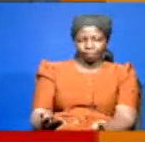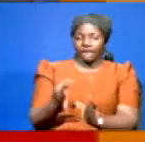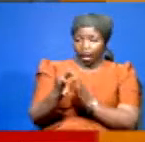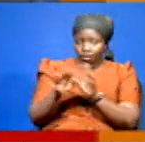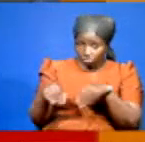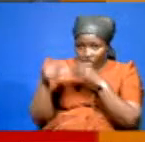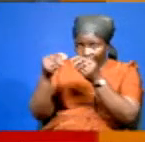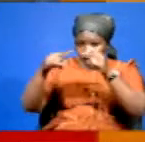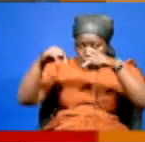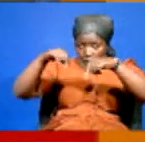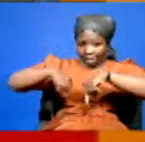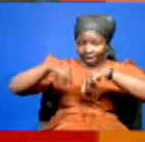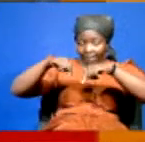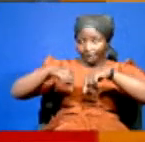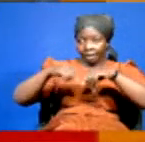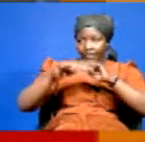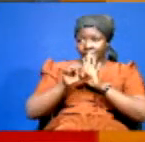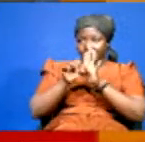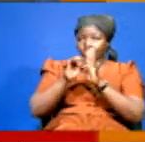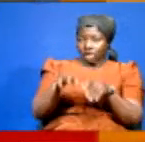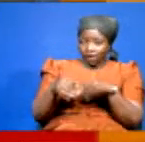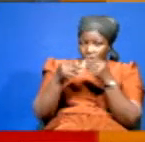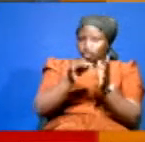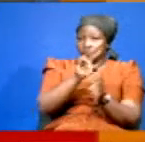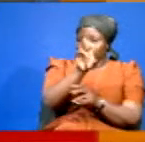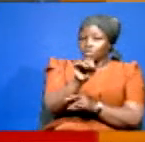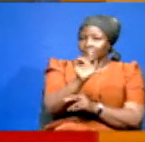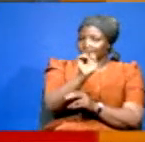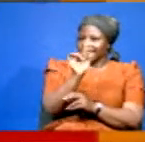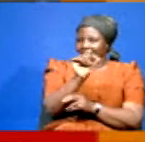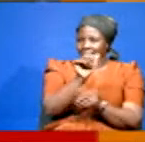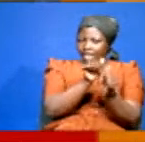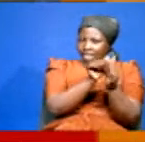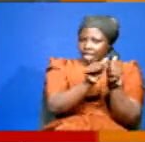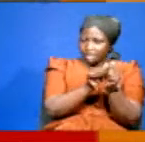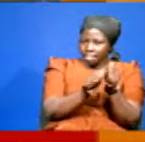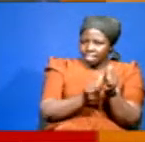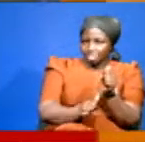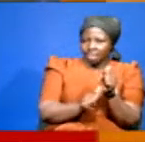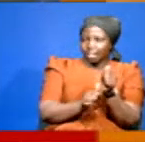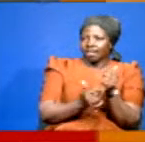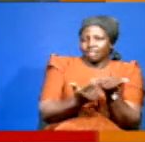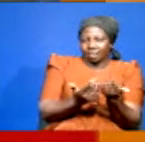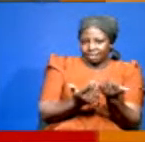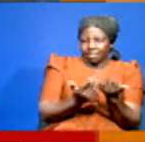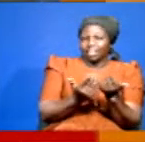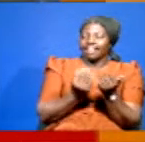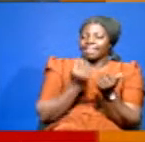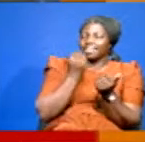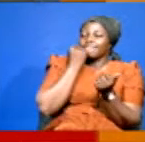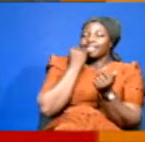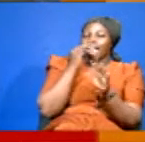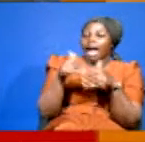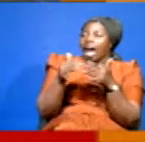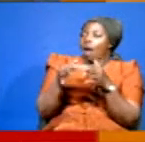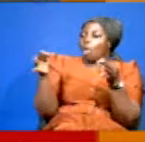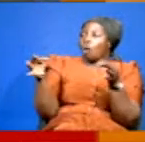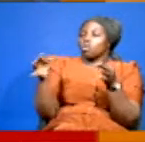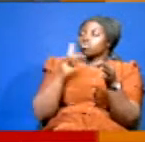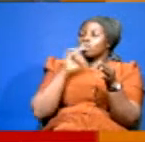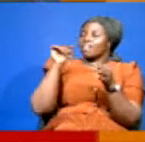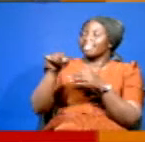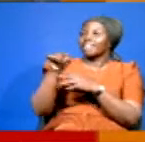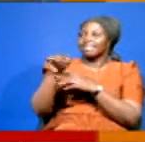mahindi kama kilo 20, ataikula kwa muda gani? So msaada ambayo tunayapeana hayastahili,